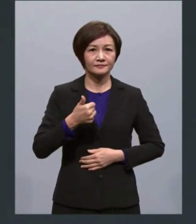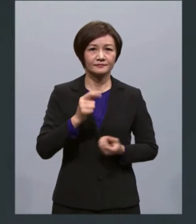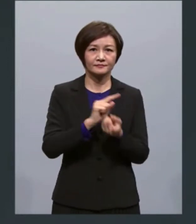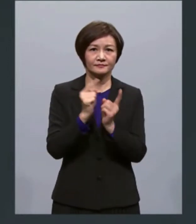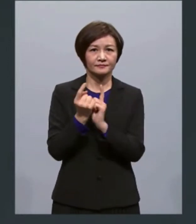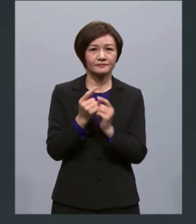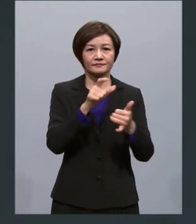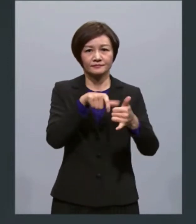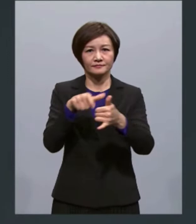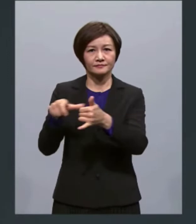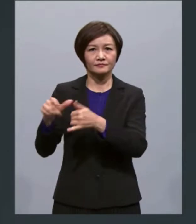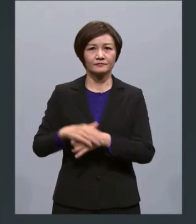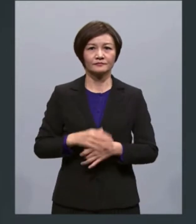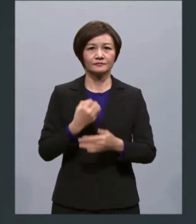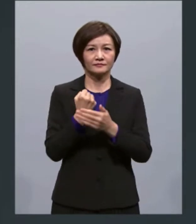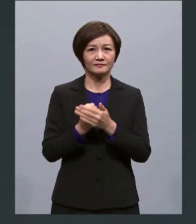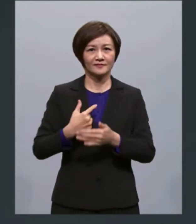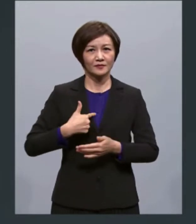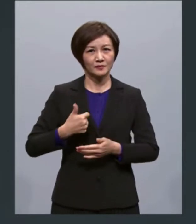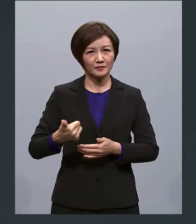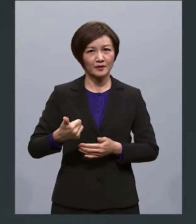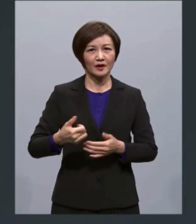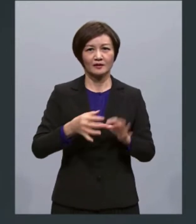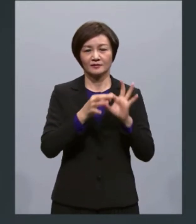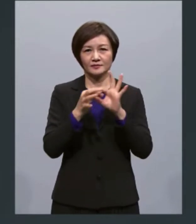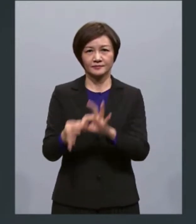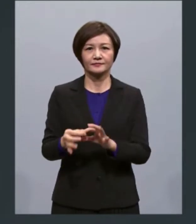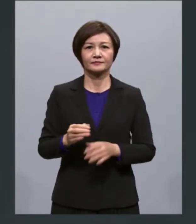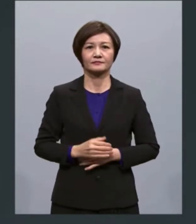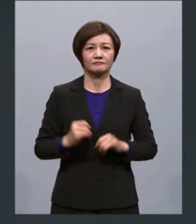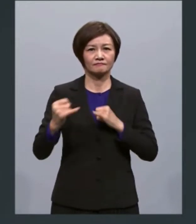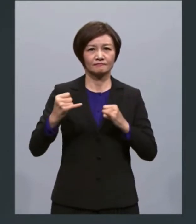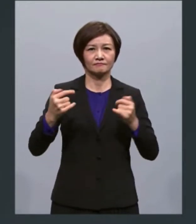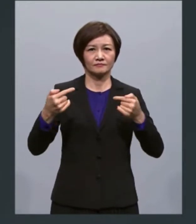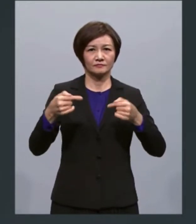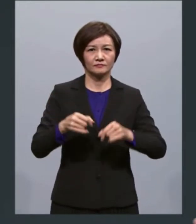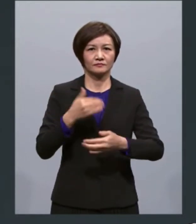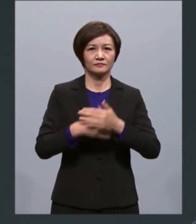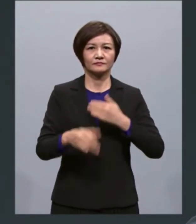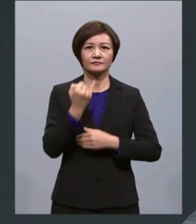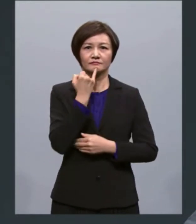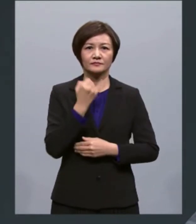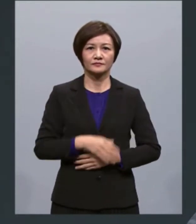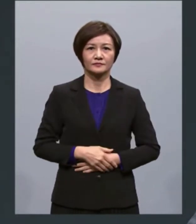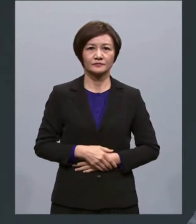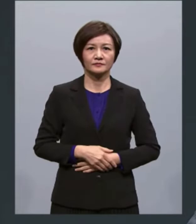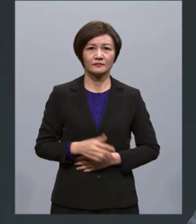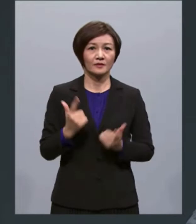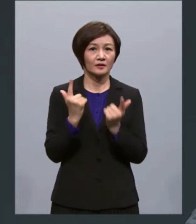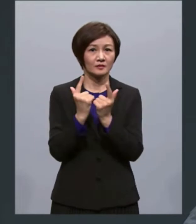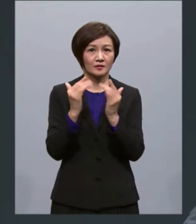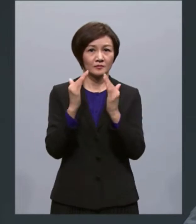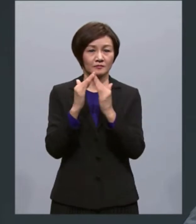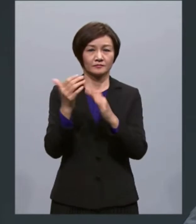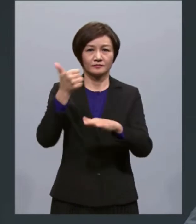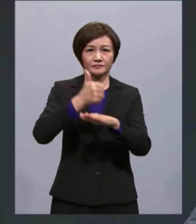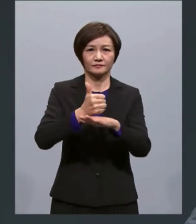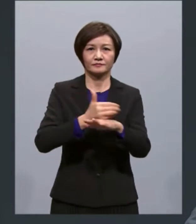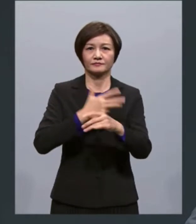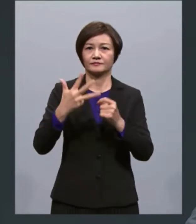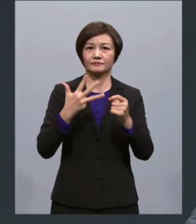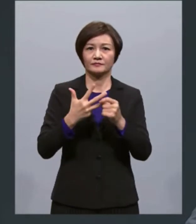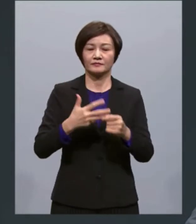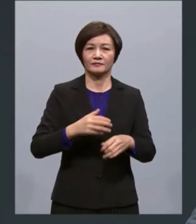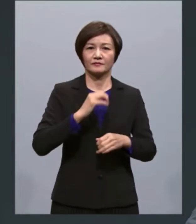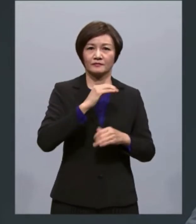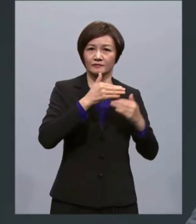每一个人，才能留下善的种子，消弭仇恨对立。我在台北执政8年，两岸